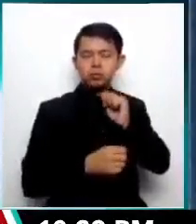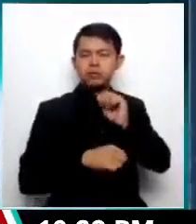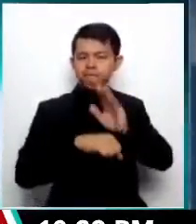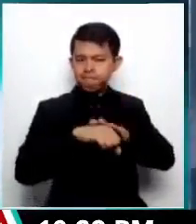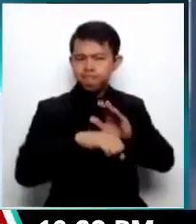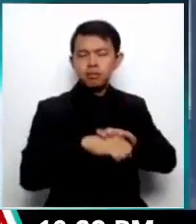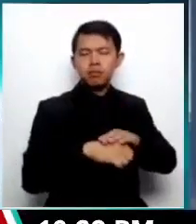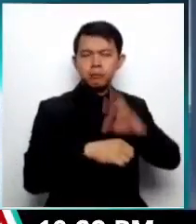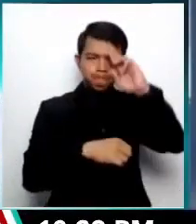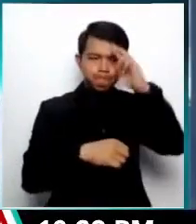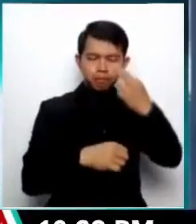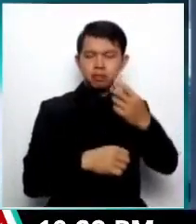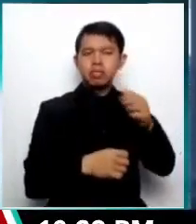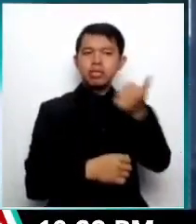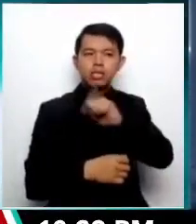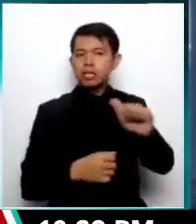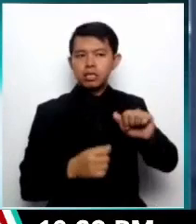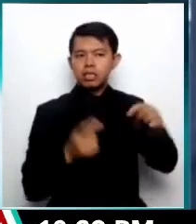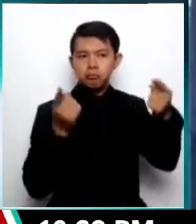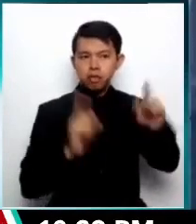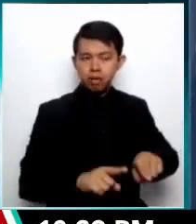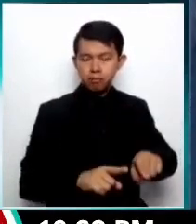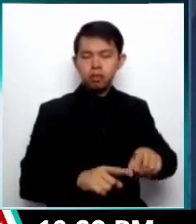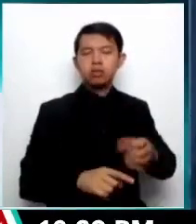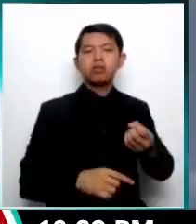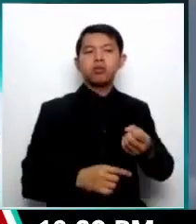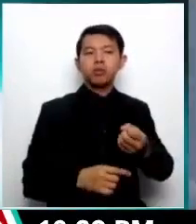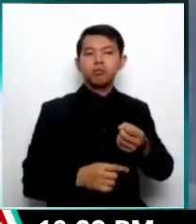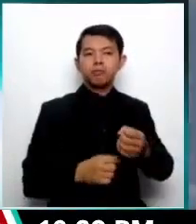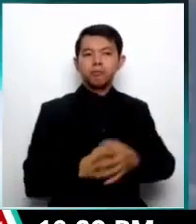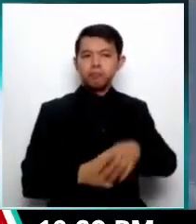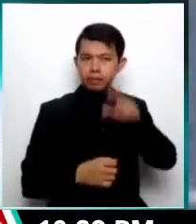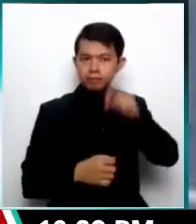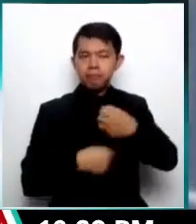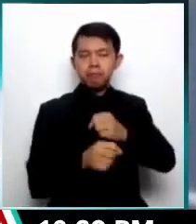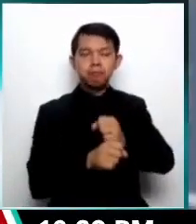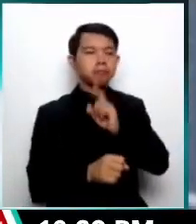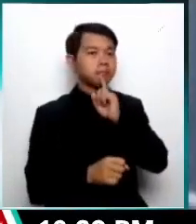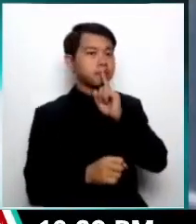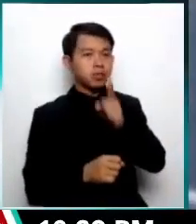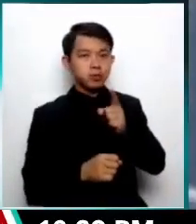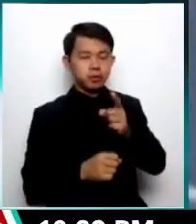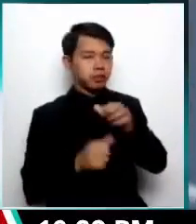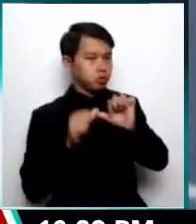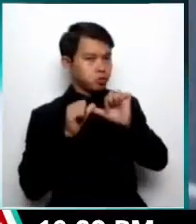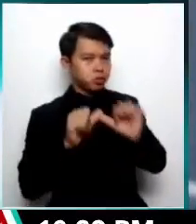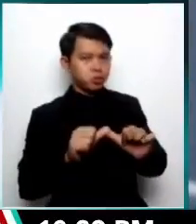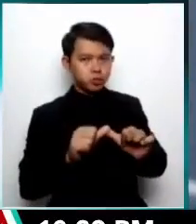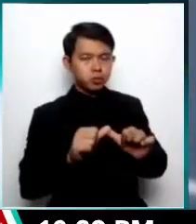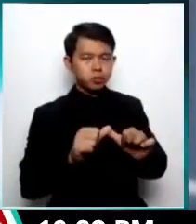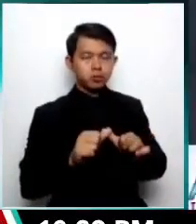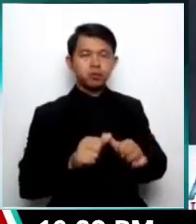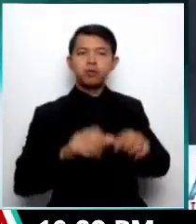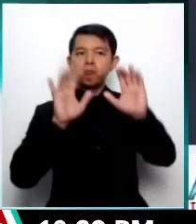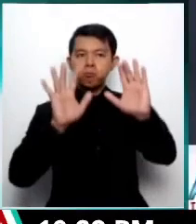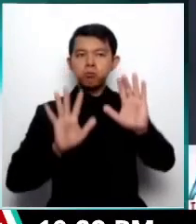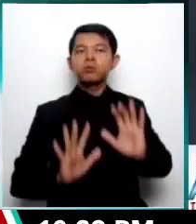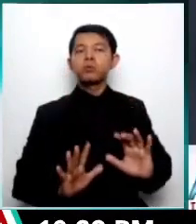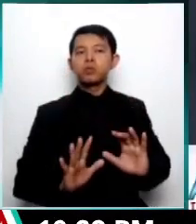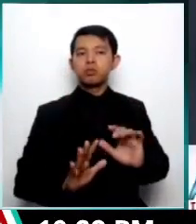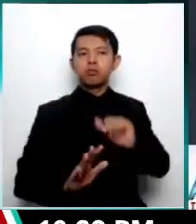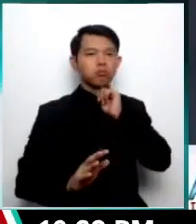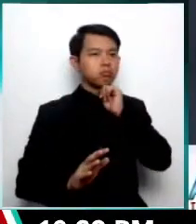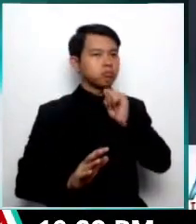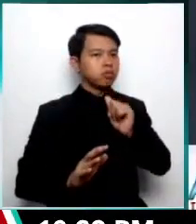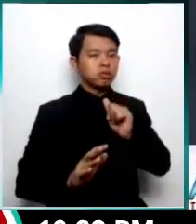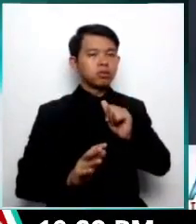kahit anong provocation ng iba to sa inyo, we have to make sure that we're going to maintain cooler heads at we're not going to cross that line,